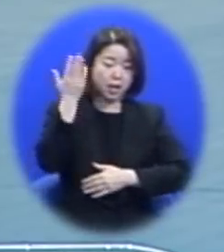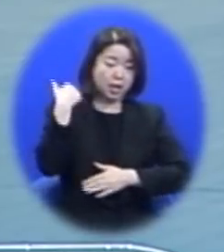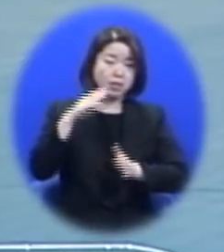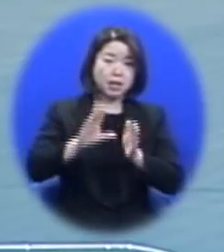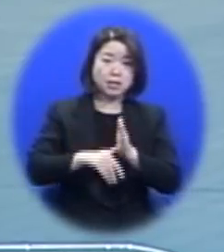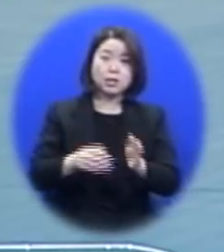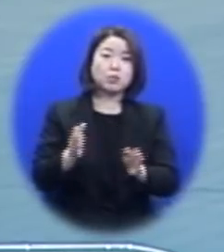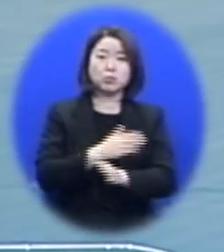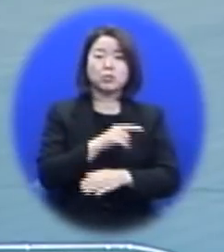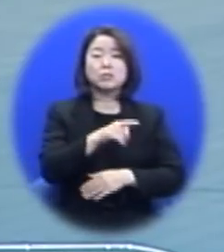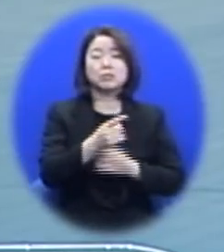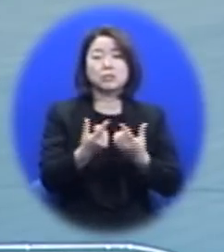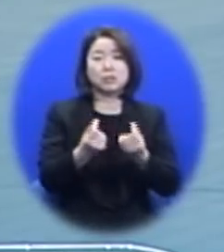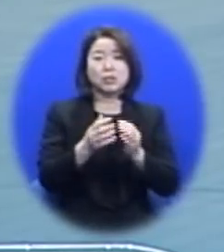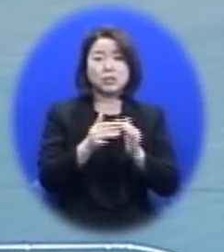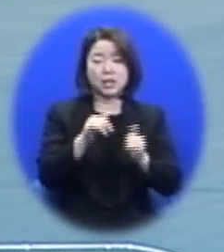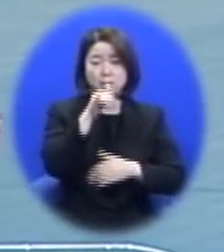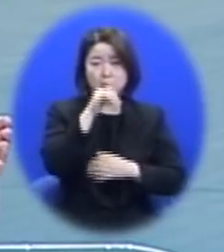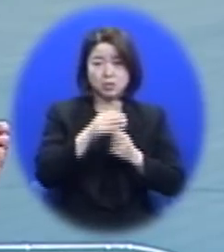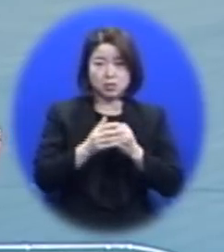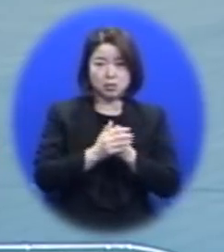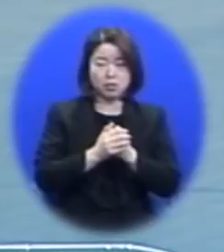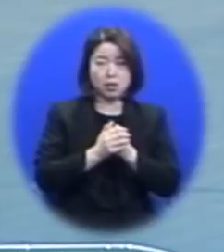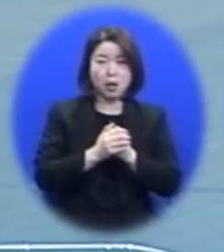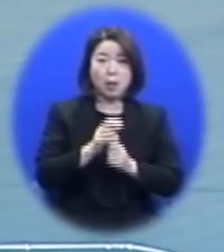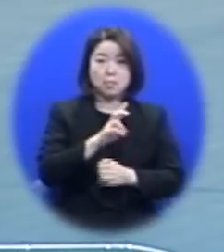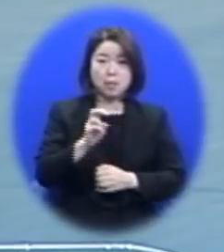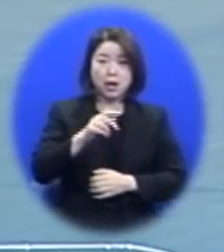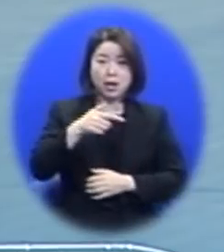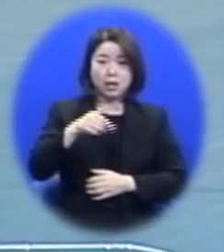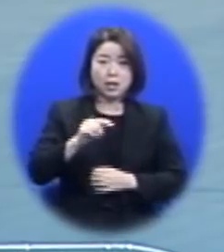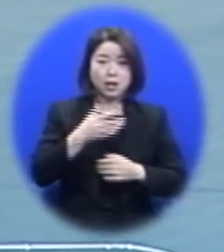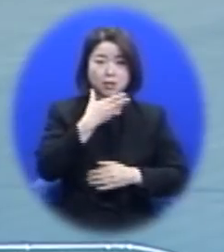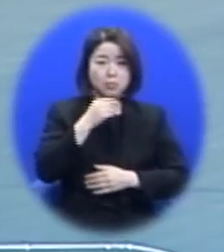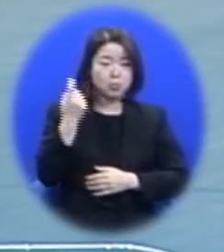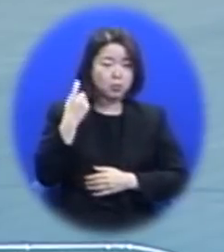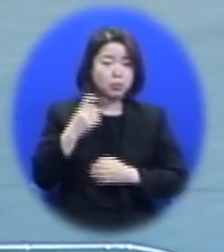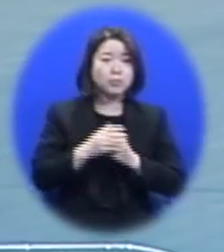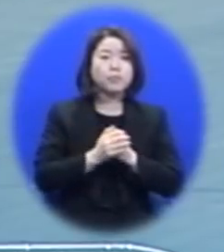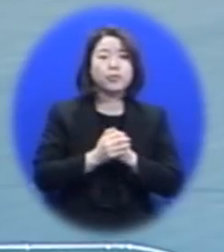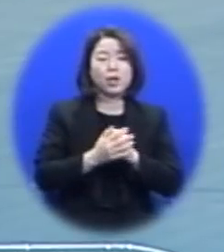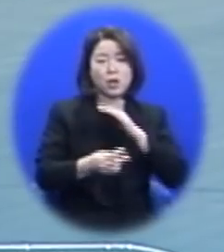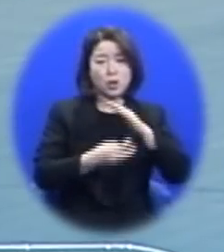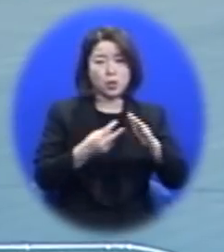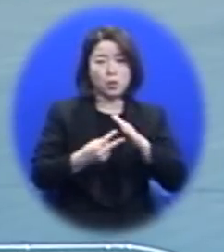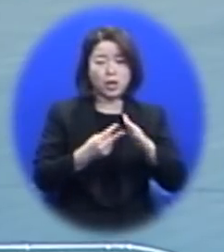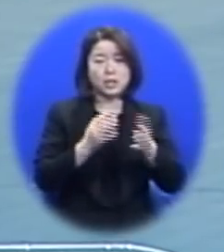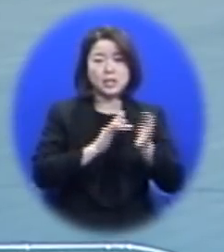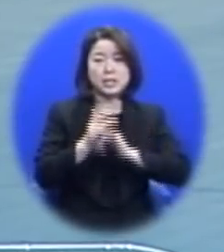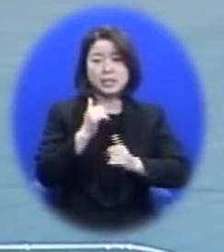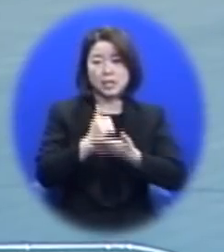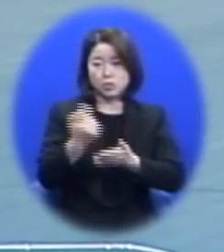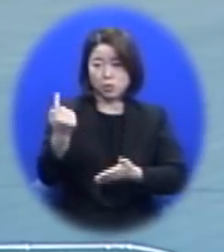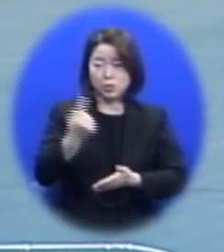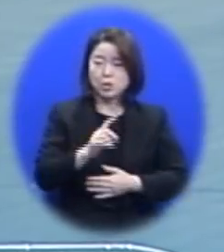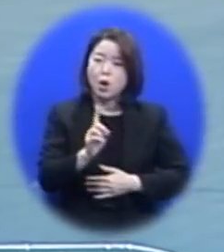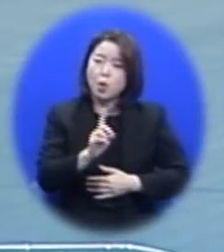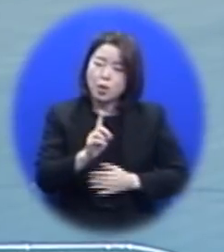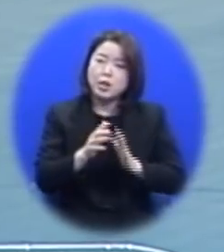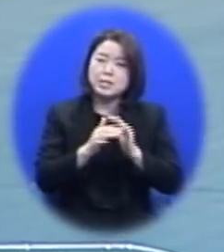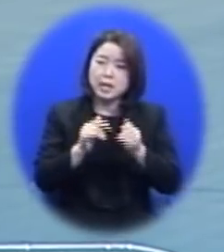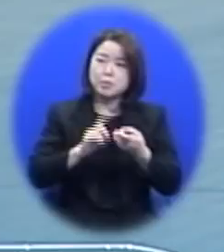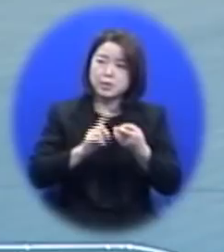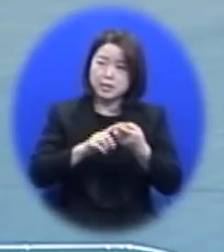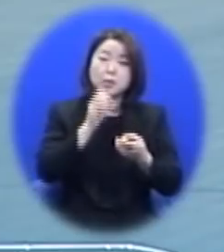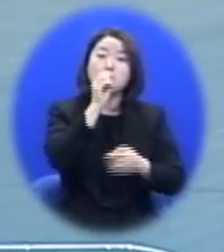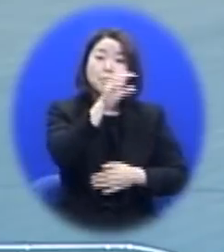사람이 있었습니다. 마가복음 9장 38절에 보면 요한이 예수님에게 나와서 어떤 사람 이야기를 합니다.